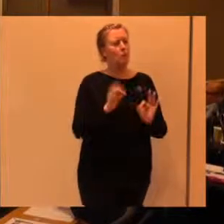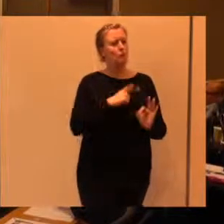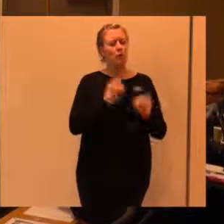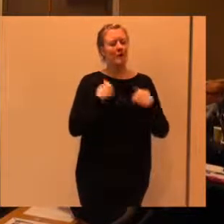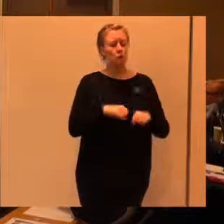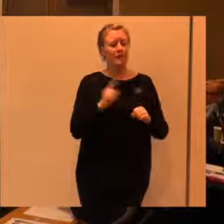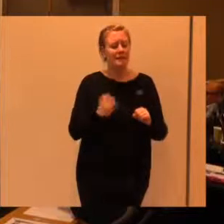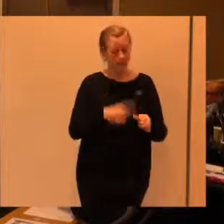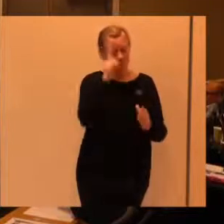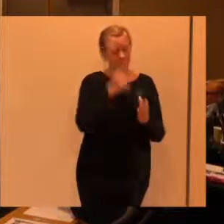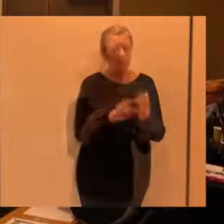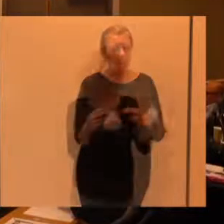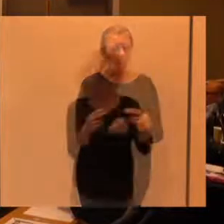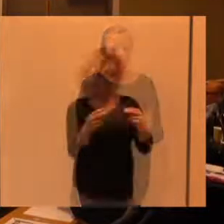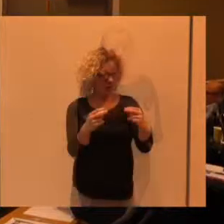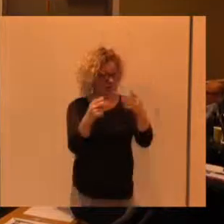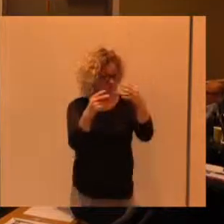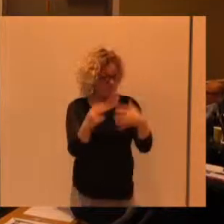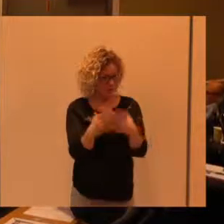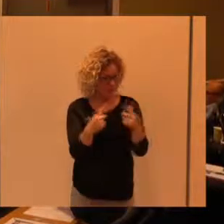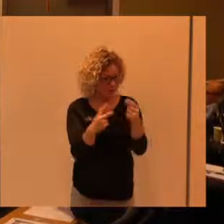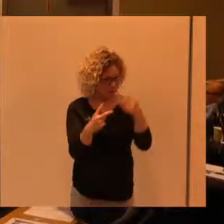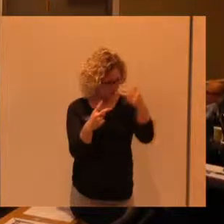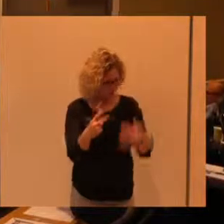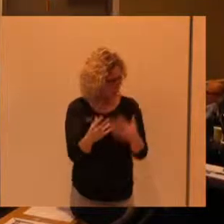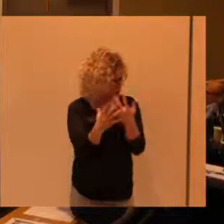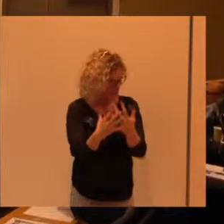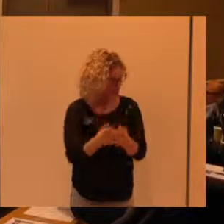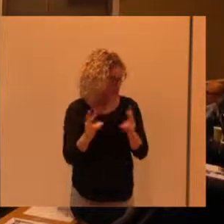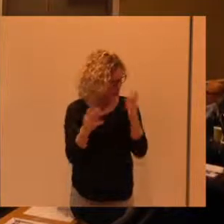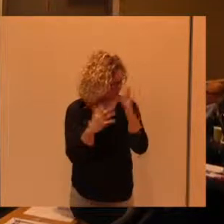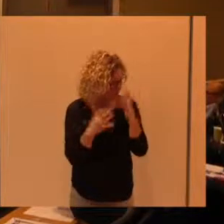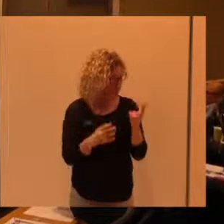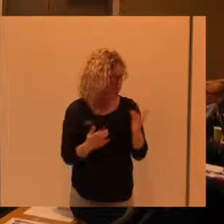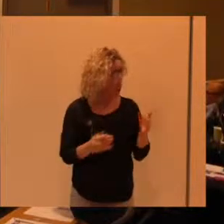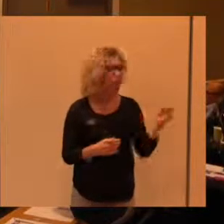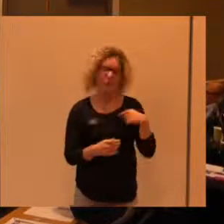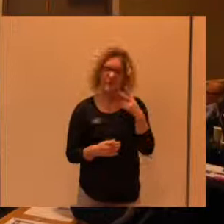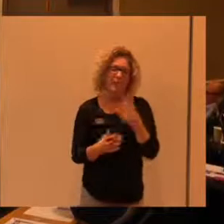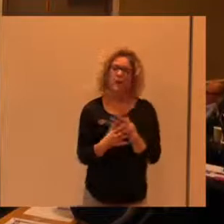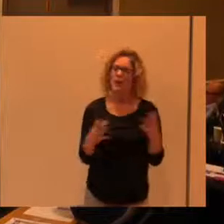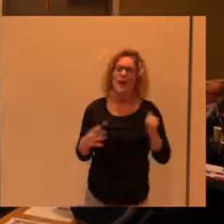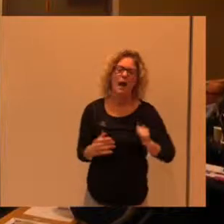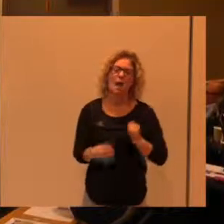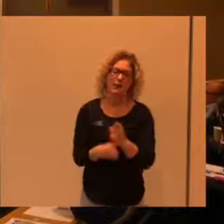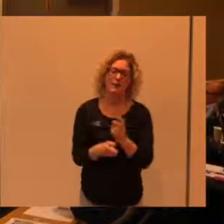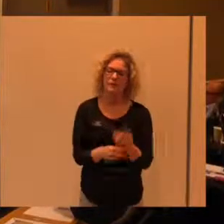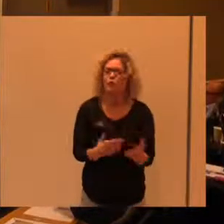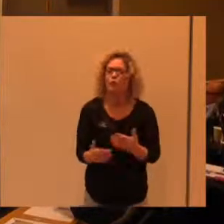göra någonting i den digitala världen på det här sättet. Ja, vi ser ju, och det här ser vi på många användartester. Vad gör